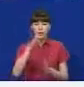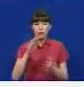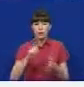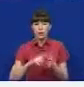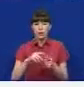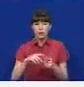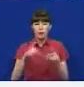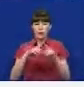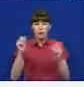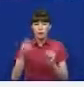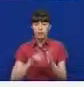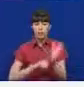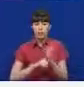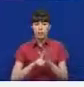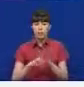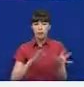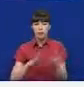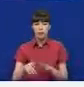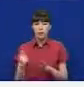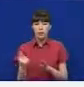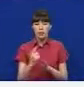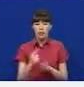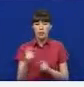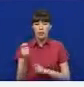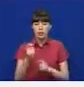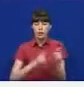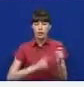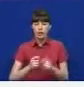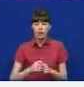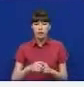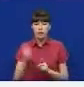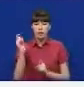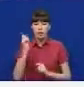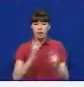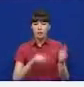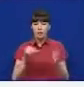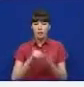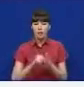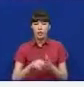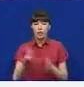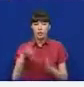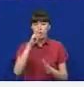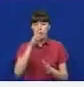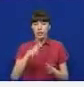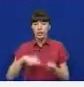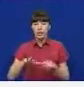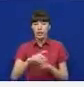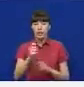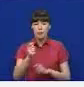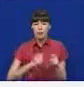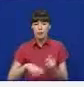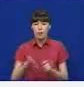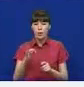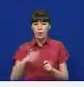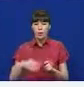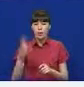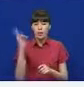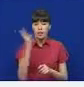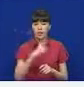мекемесінің бастамасымен мұндай шара алғаш рет ұйымдастырылып отыр. Конференцияға қатысуға мемлекеттік және аймақтық басқару, облыстардағы дін